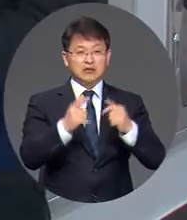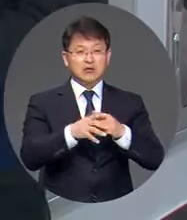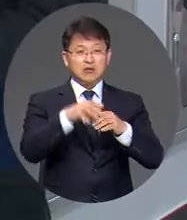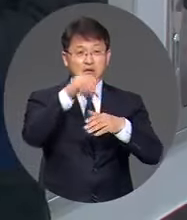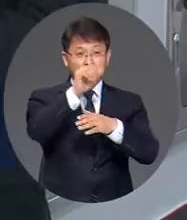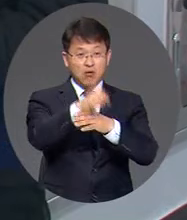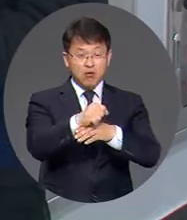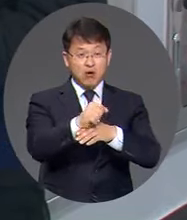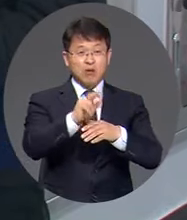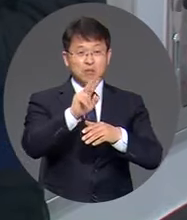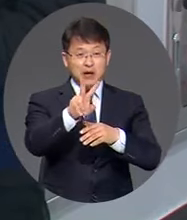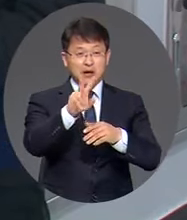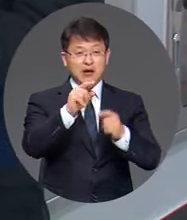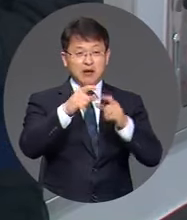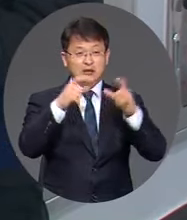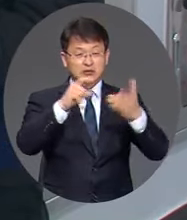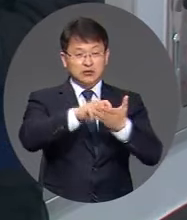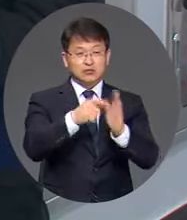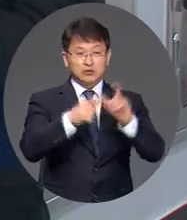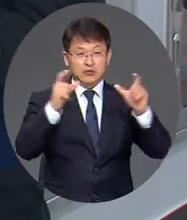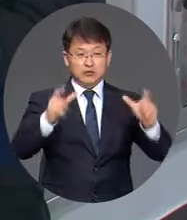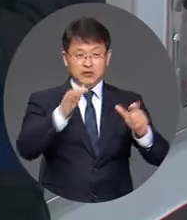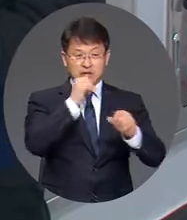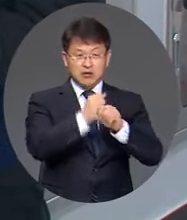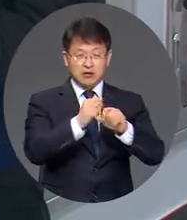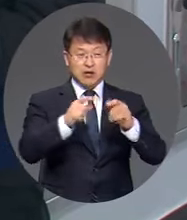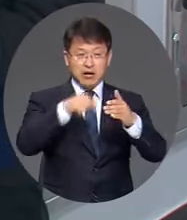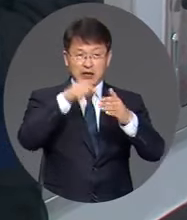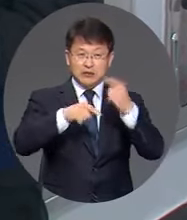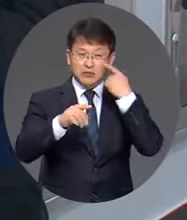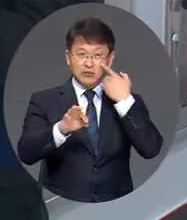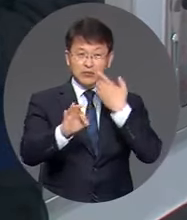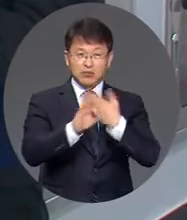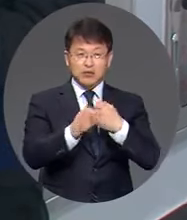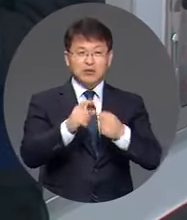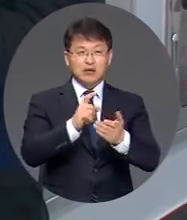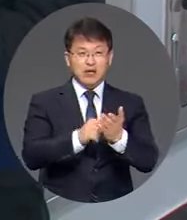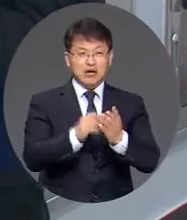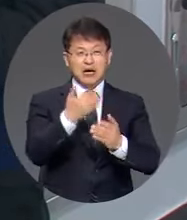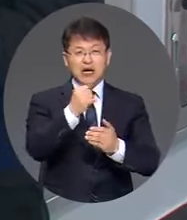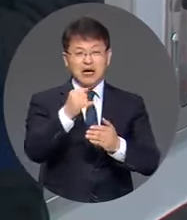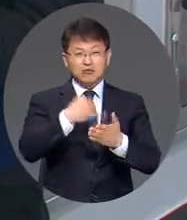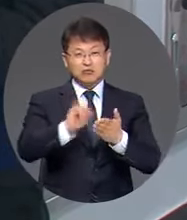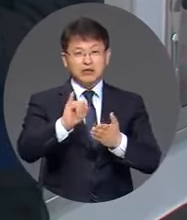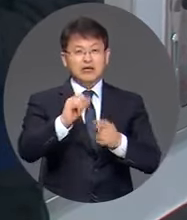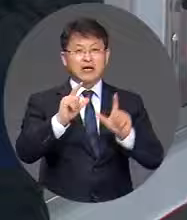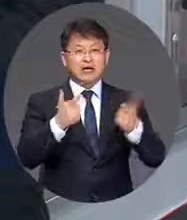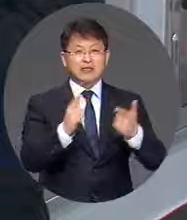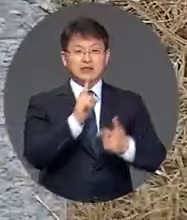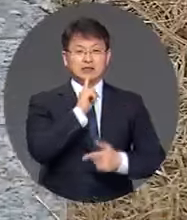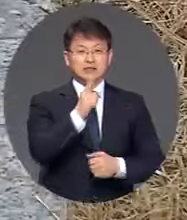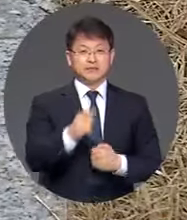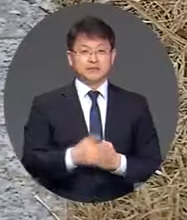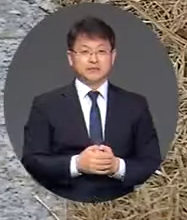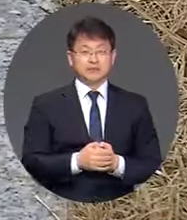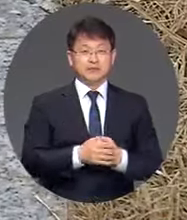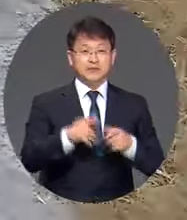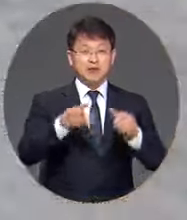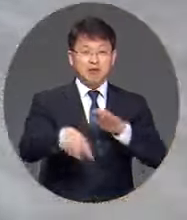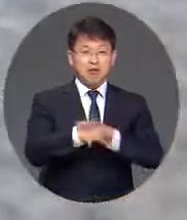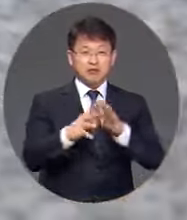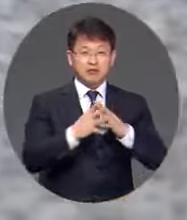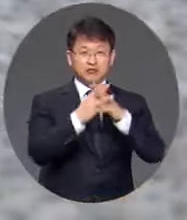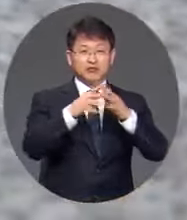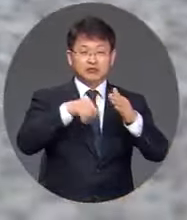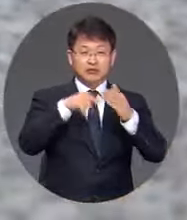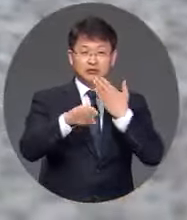허용 균열적인 범위가 있어가지고 그 범위 안에서는 어차피 요거는 이제 하자라고 볼 수 있는 부분은 아니고. 부실 공사